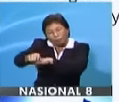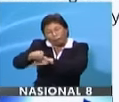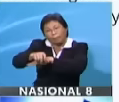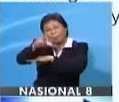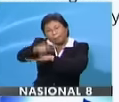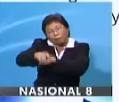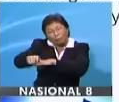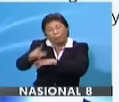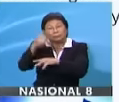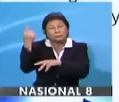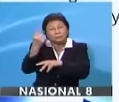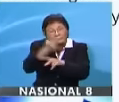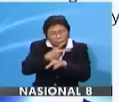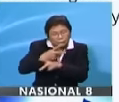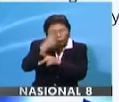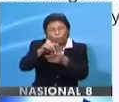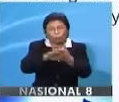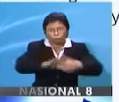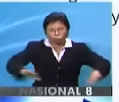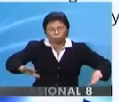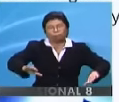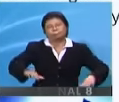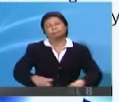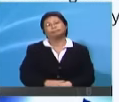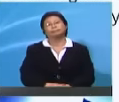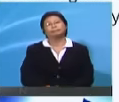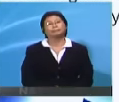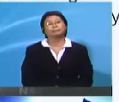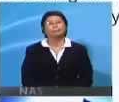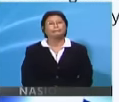mengambil langkah berjaga-jaga demi keselamatan masing-masing.